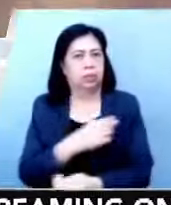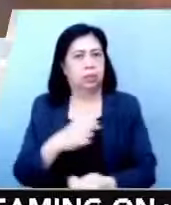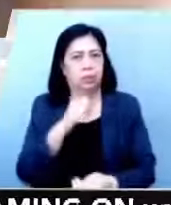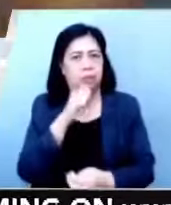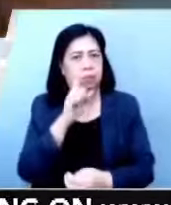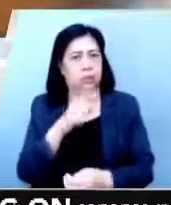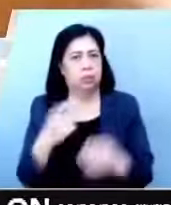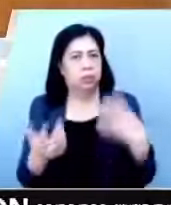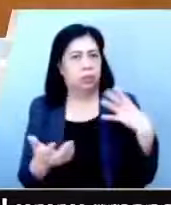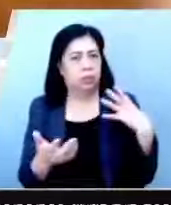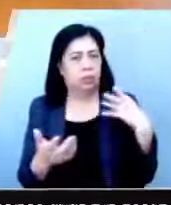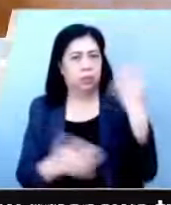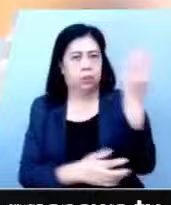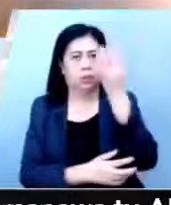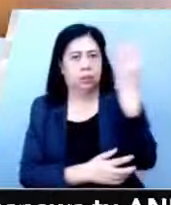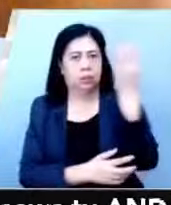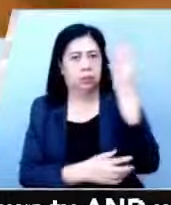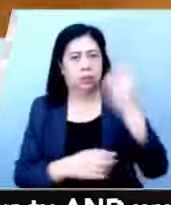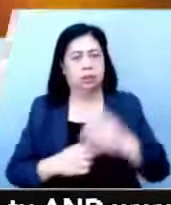ang ambulansya.